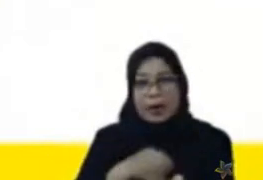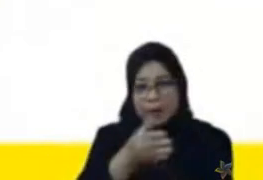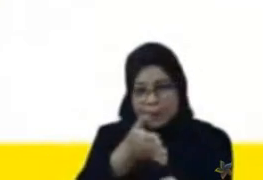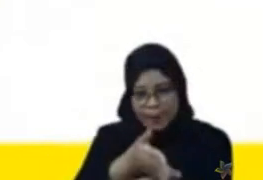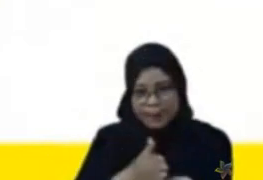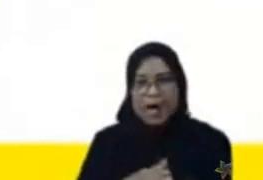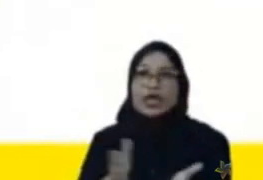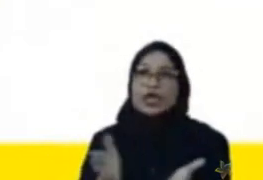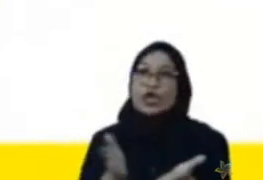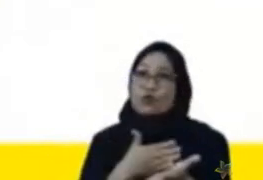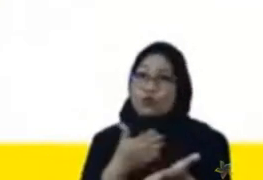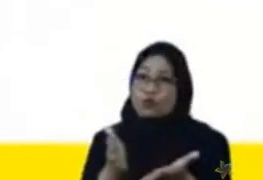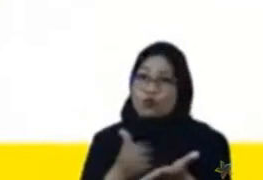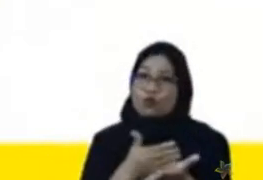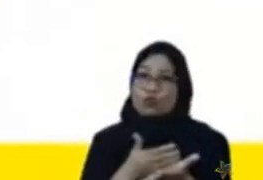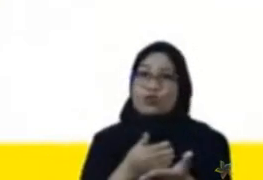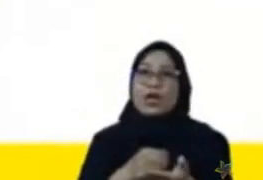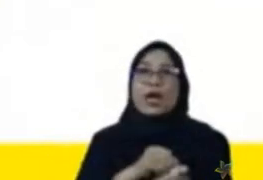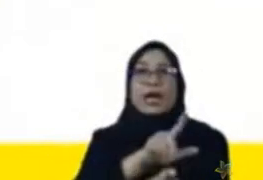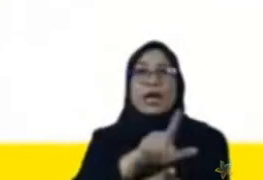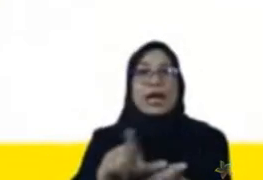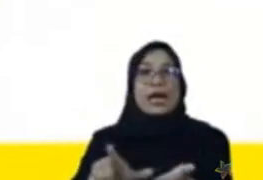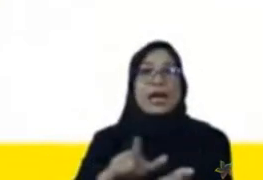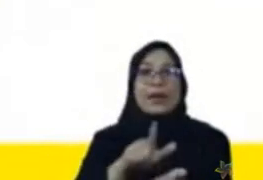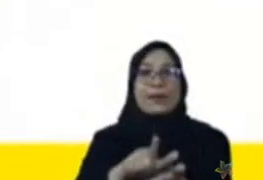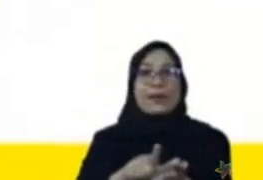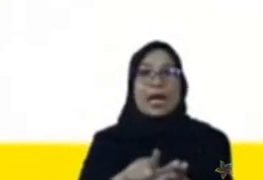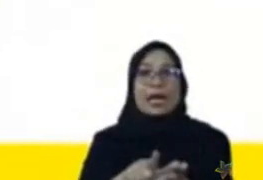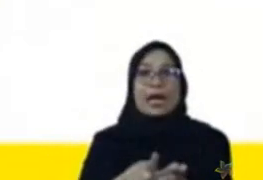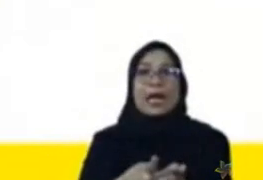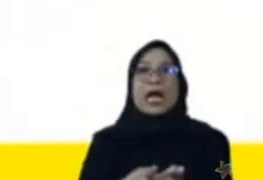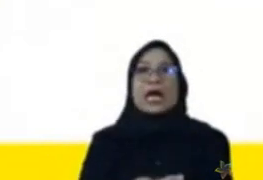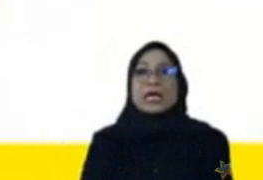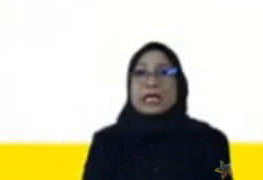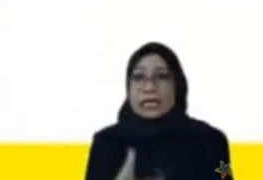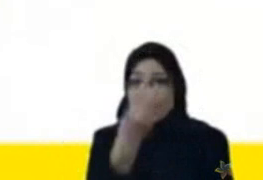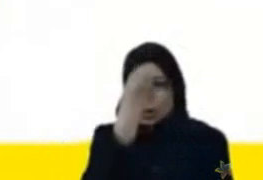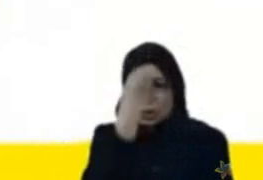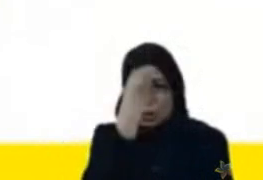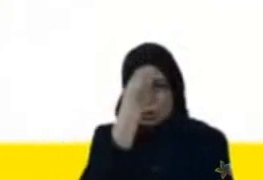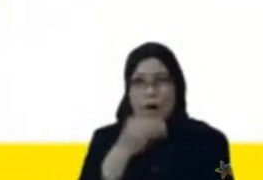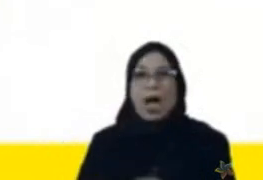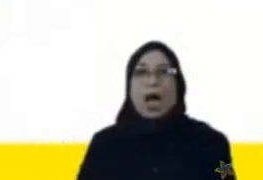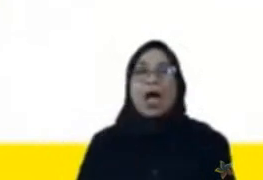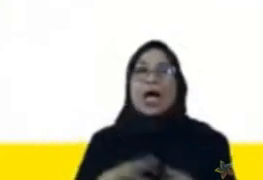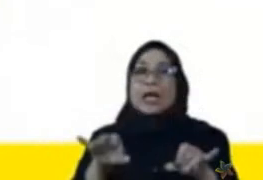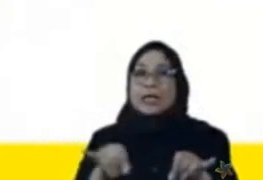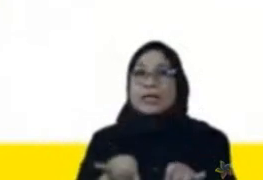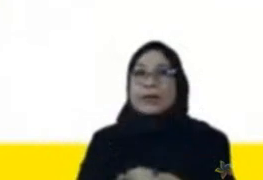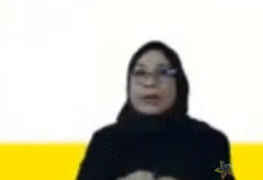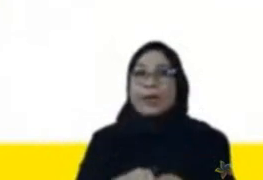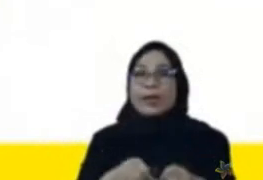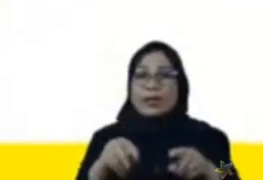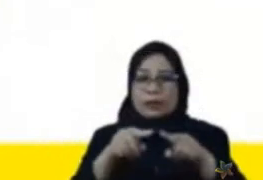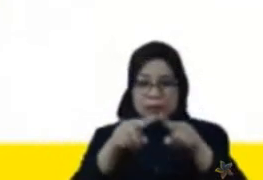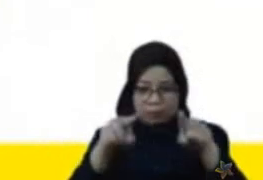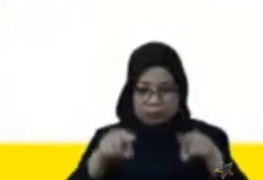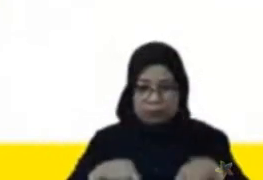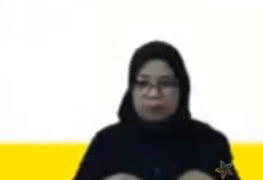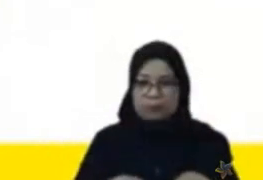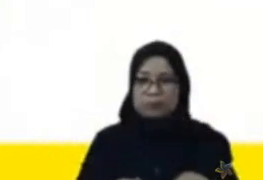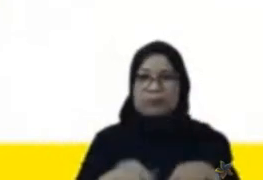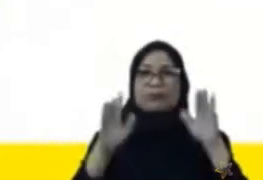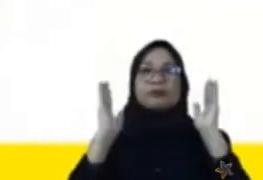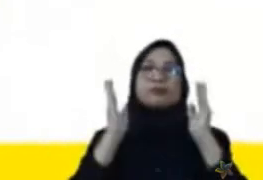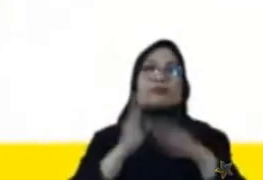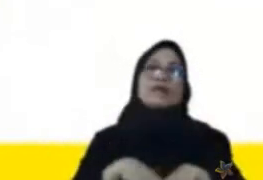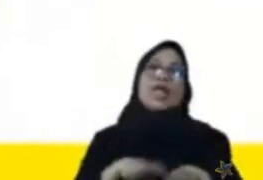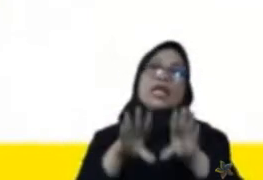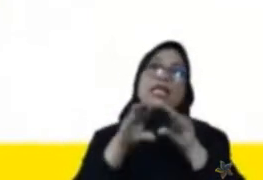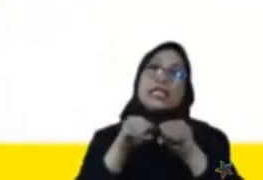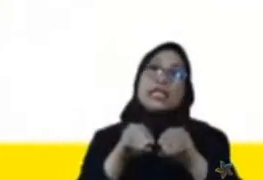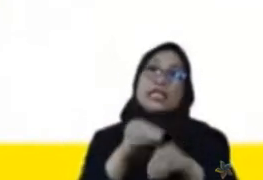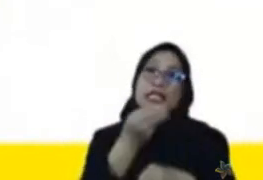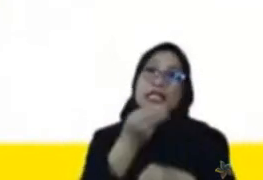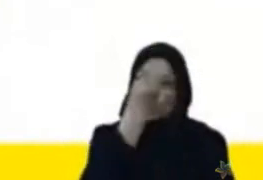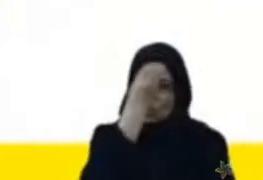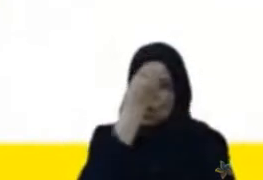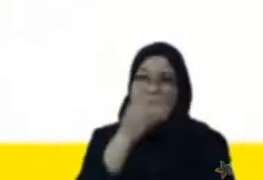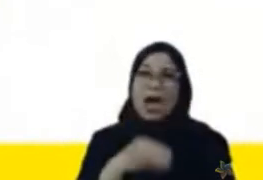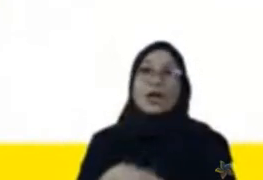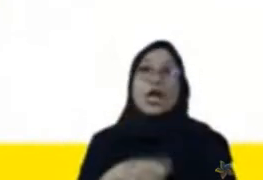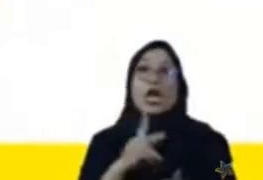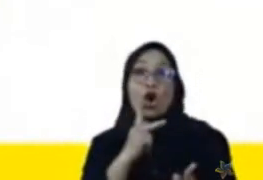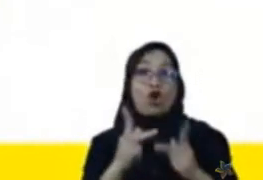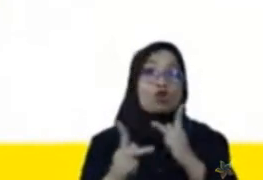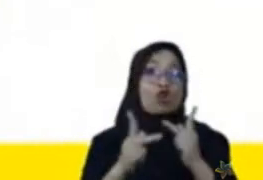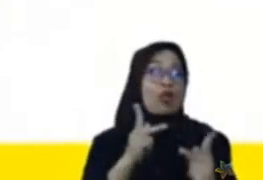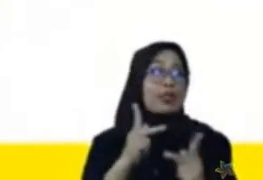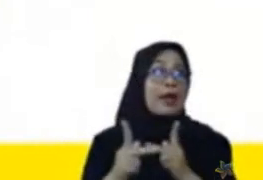buku paket dan lembar kegiatan siswa di sekolah itu, seperti lembar kegiatan ibadah siswa dan apa konsultasi